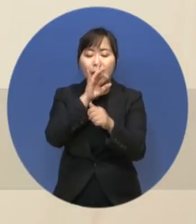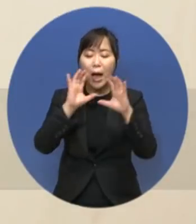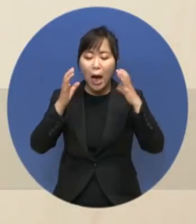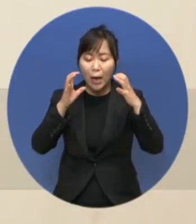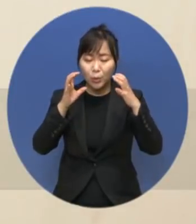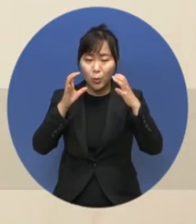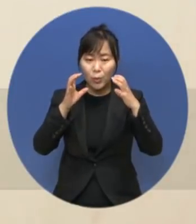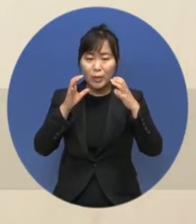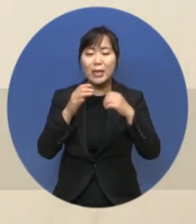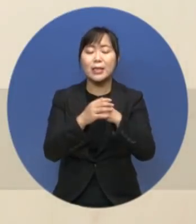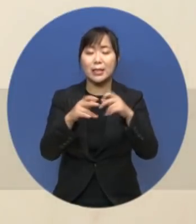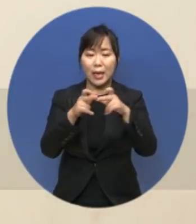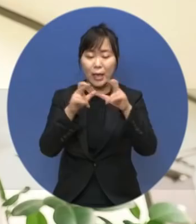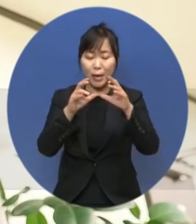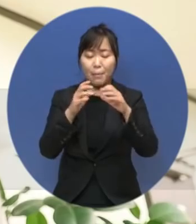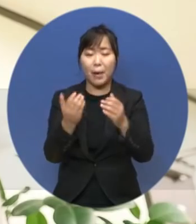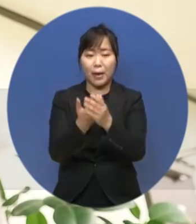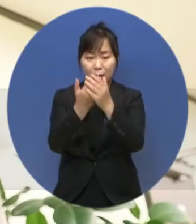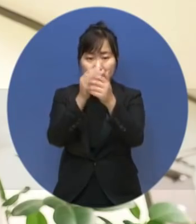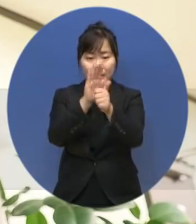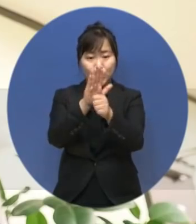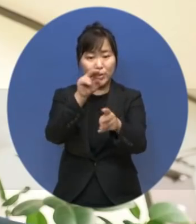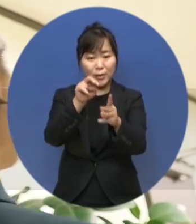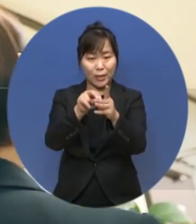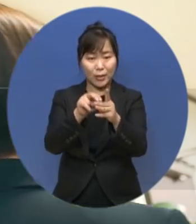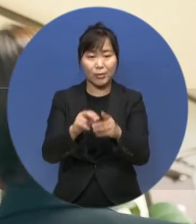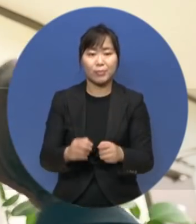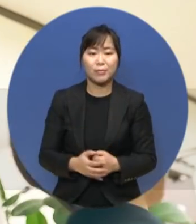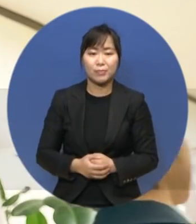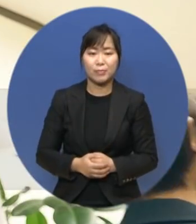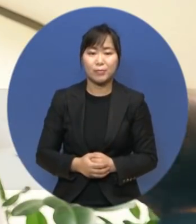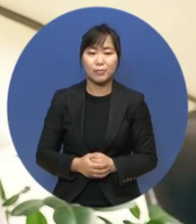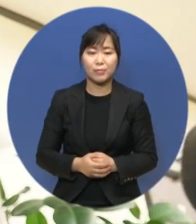중앙장애아동 발달장애인 지원센터,